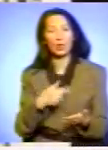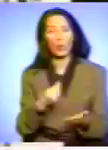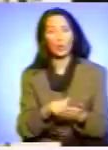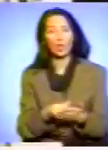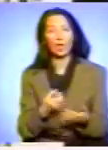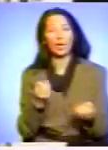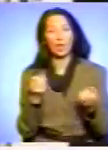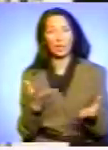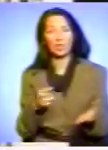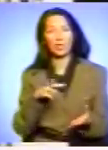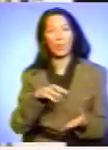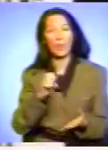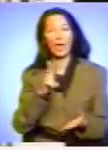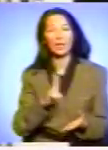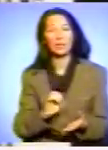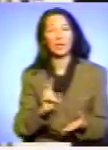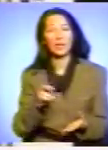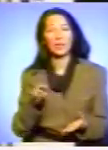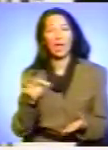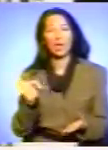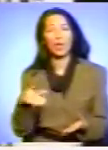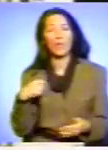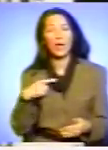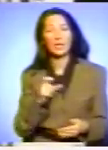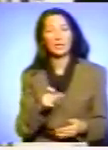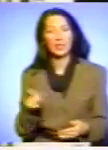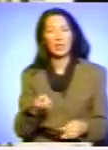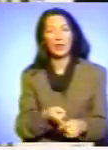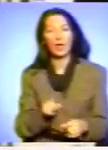звісно, меценатів. Одесситов, которые